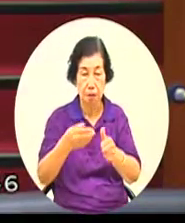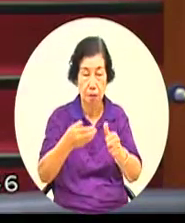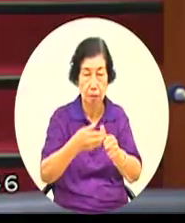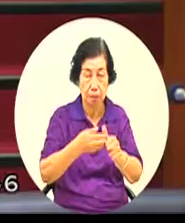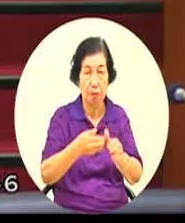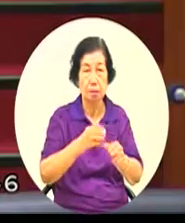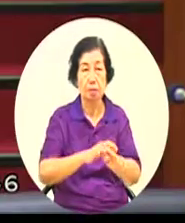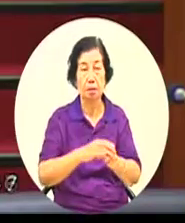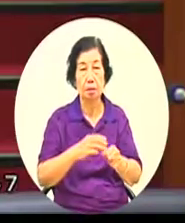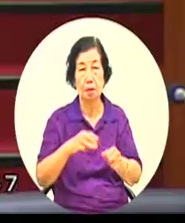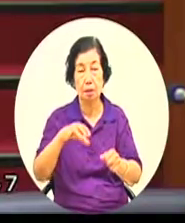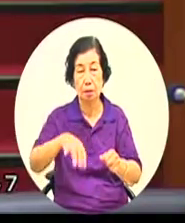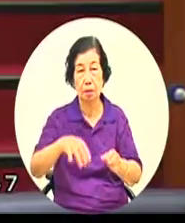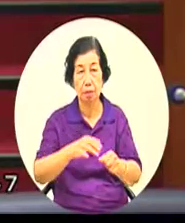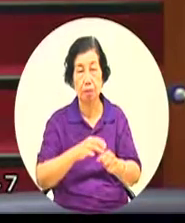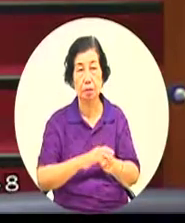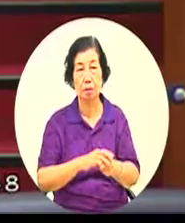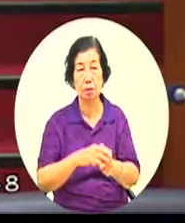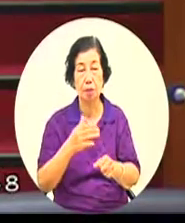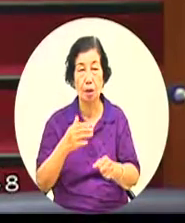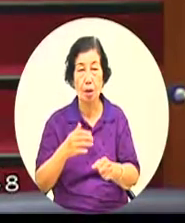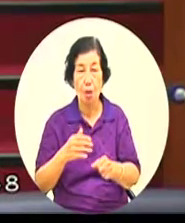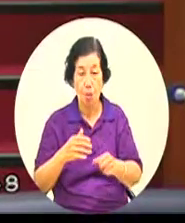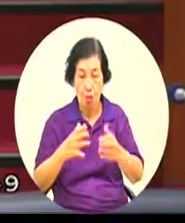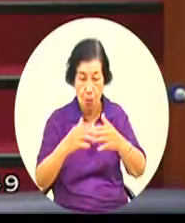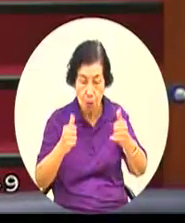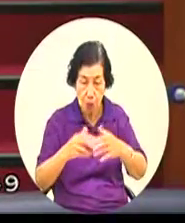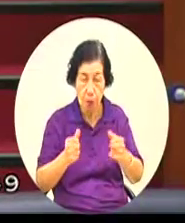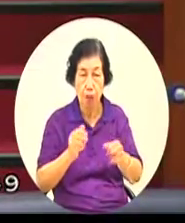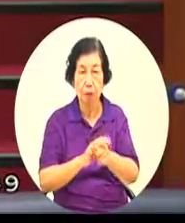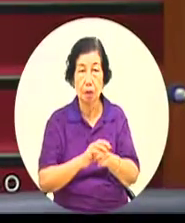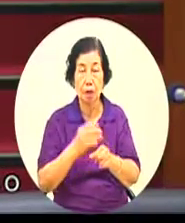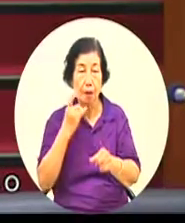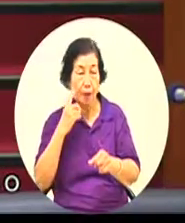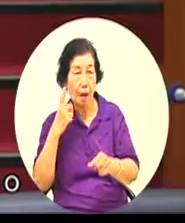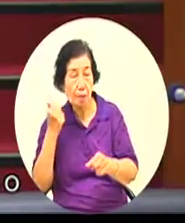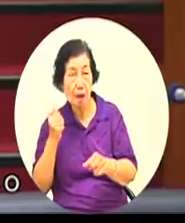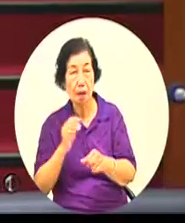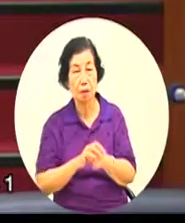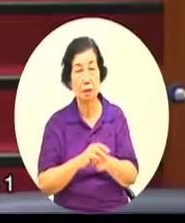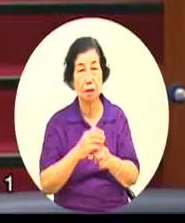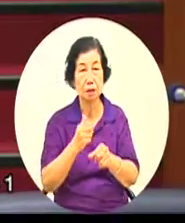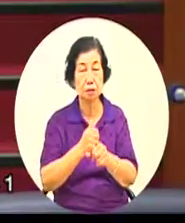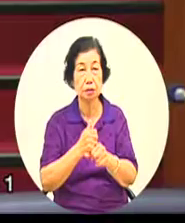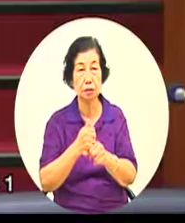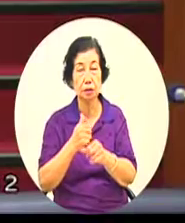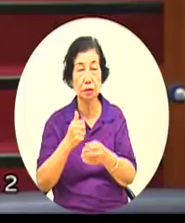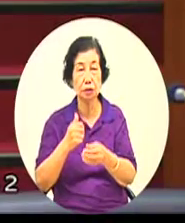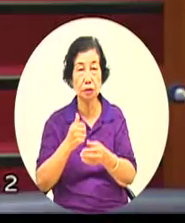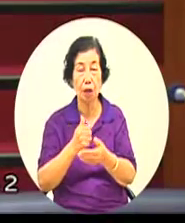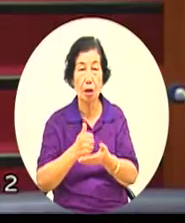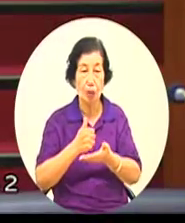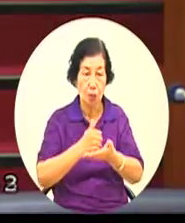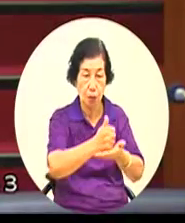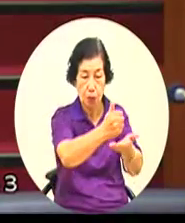状况能不能，如果可行性的话了哈，是比对一下了家长接送